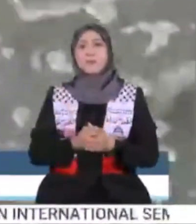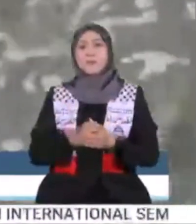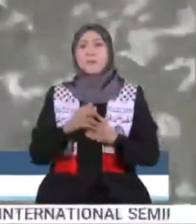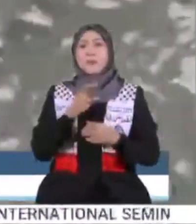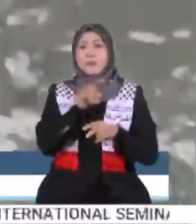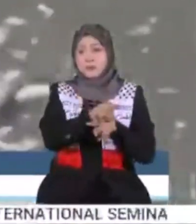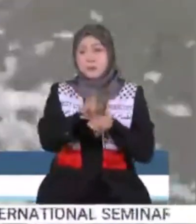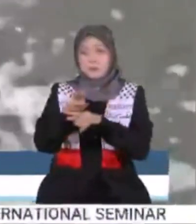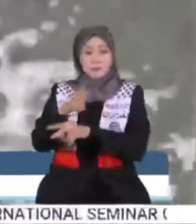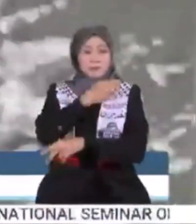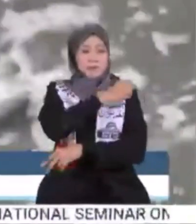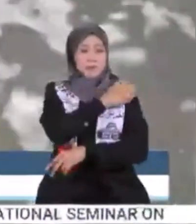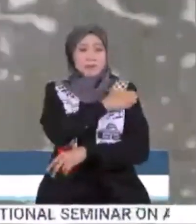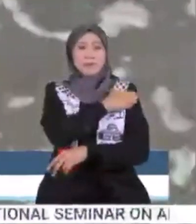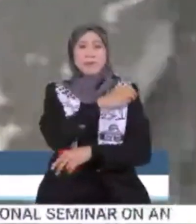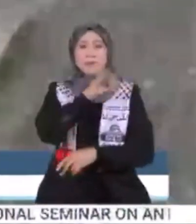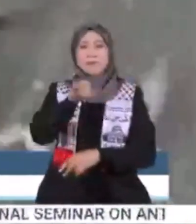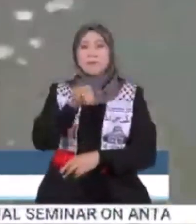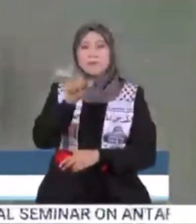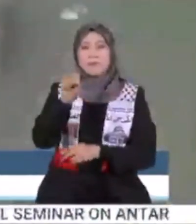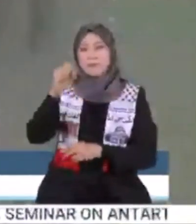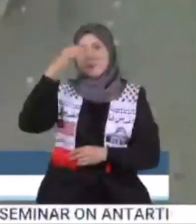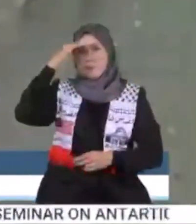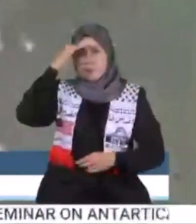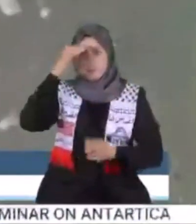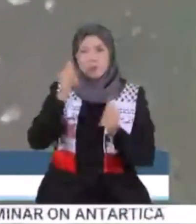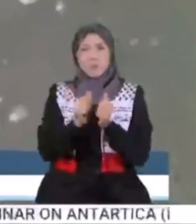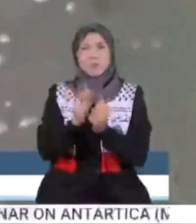dilaksanakan unit penguatkuasaan industri JAS